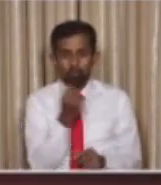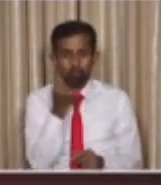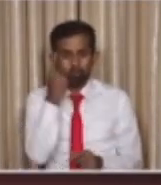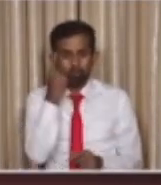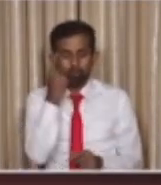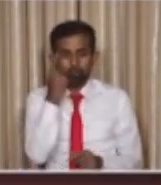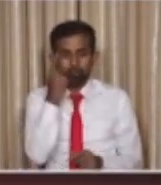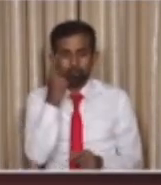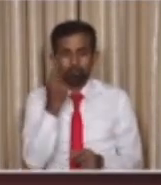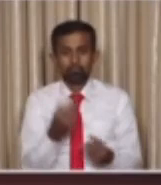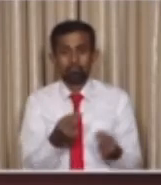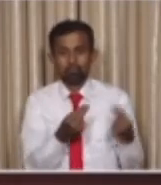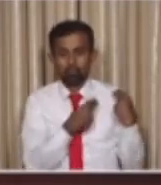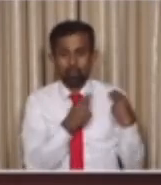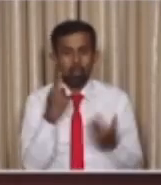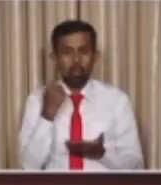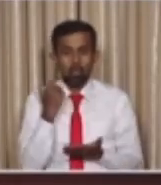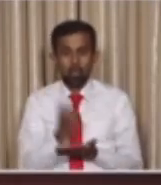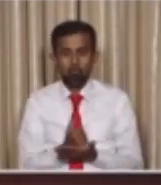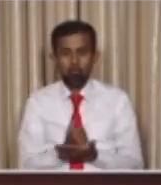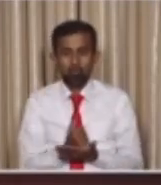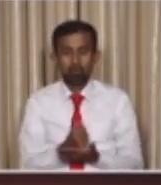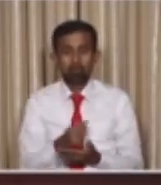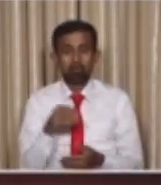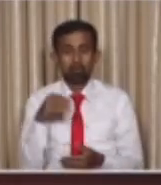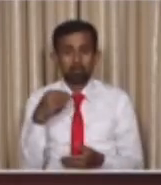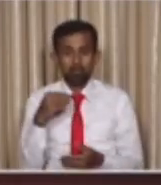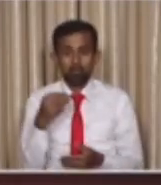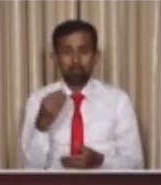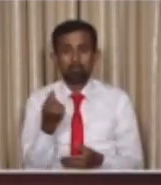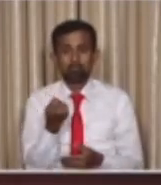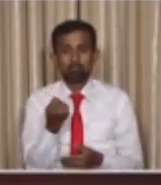යෝජනාව බාර ගන්න අමාරුයි.